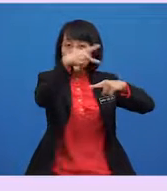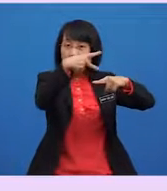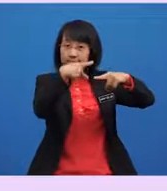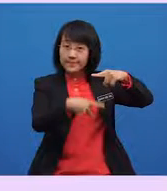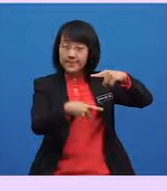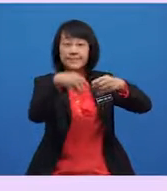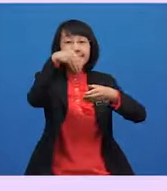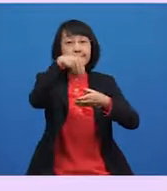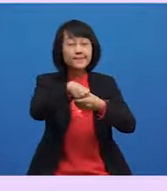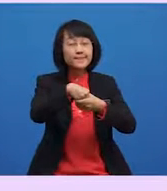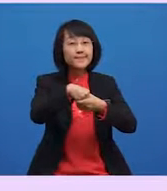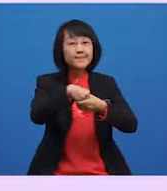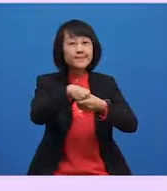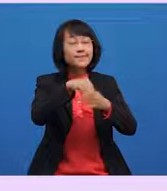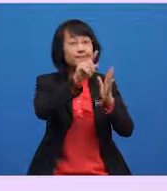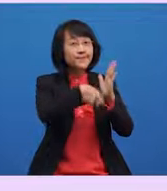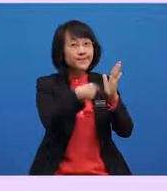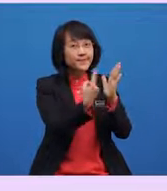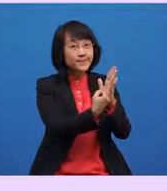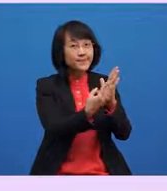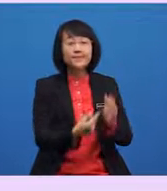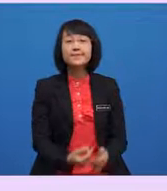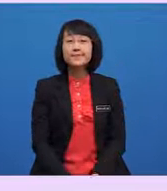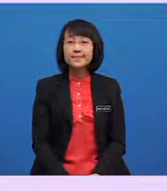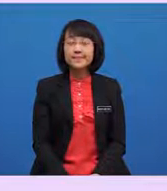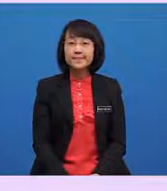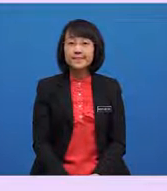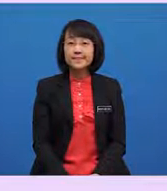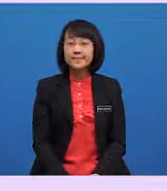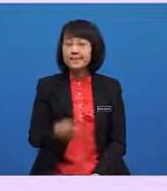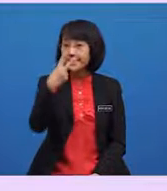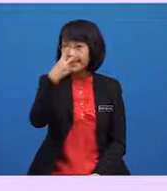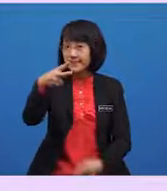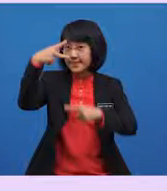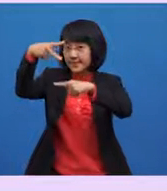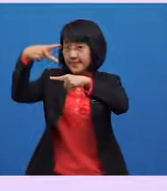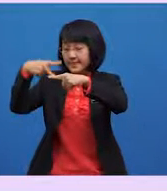jam. Lihat pada pecahan yang terakhir, iaitu